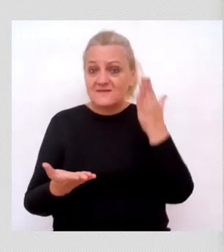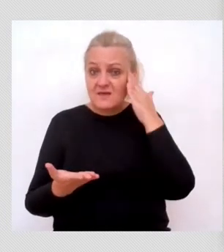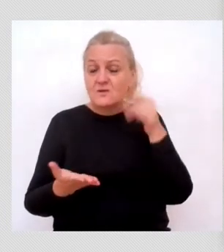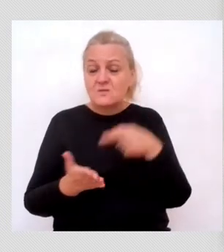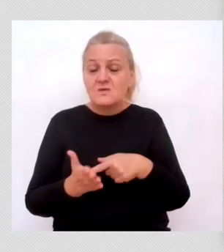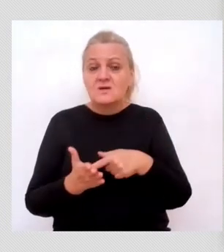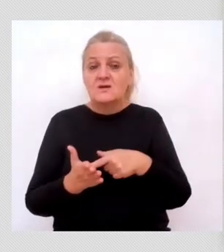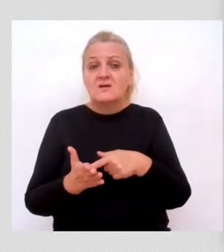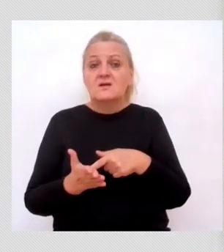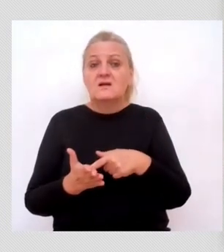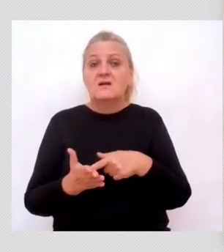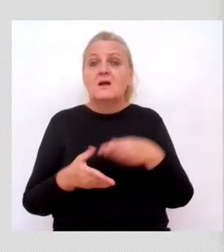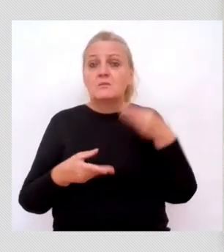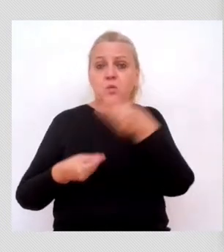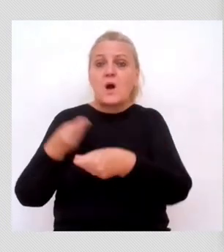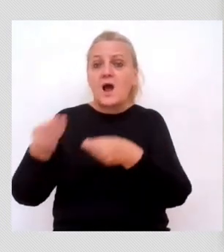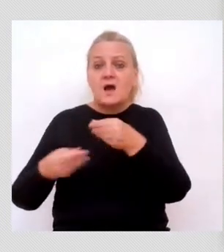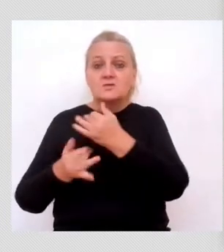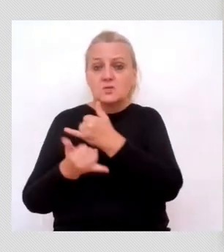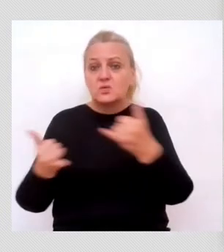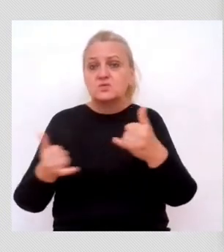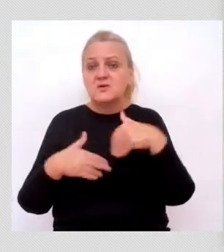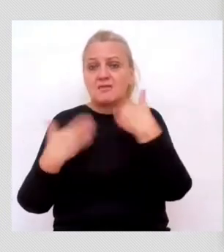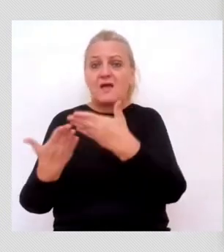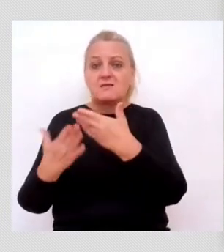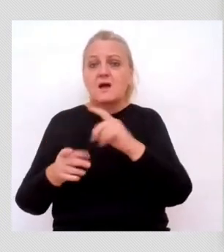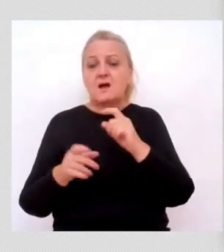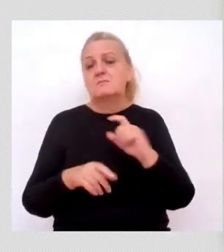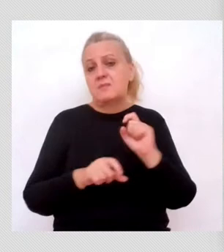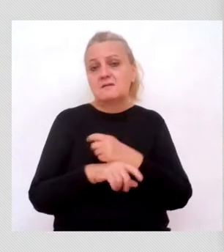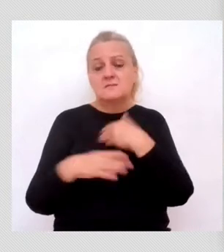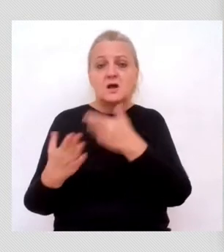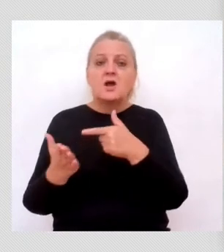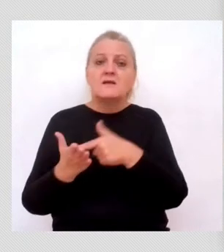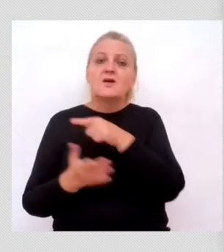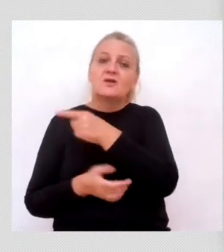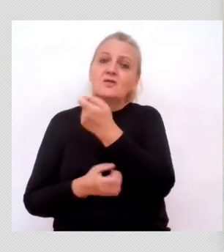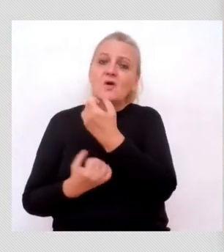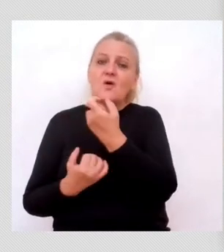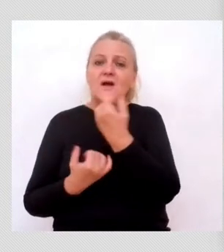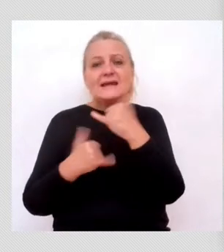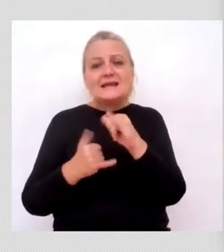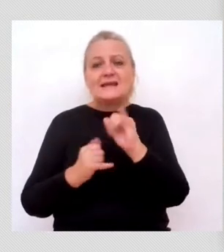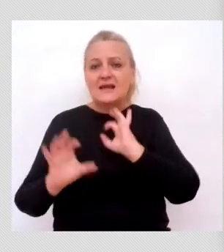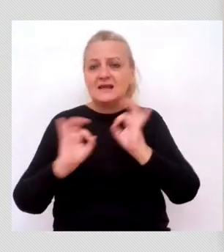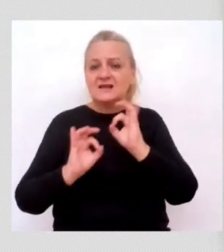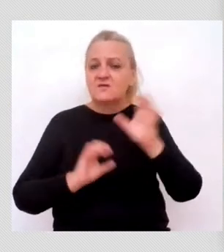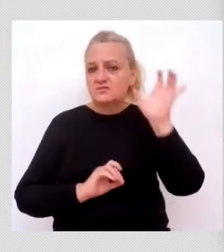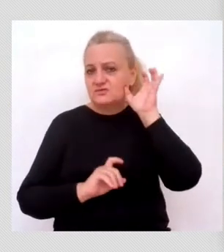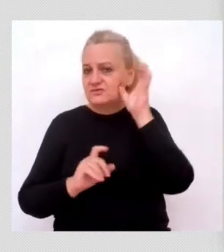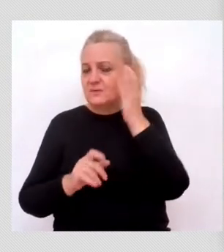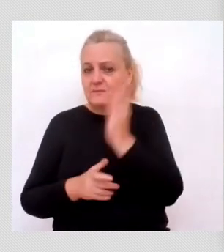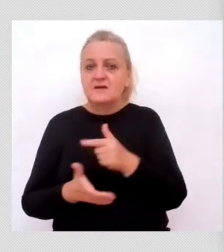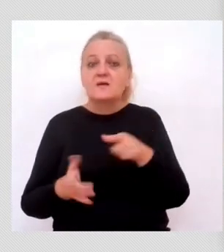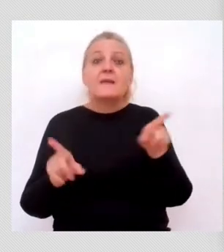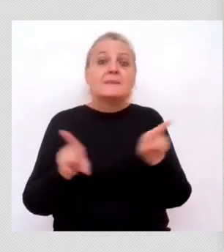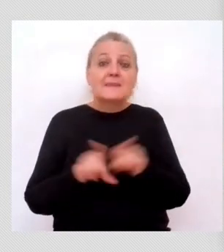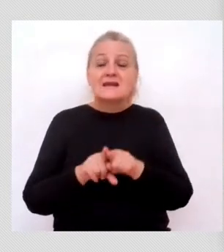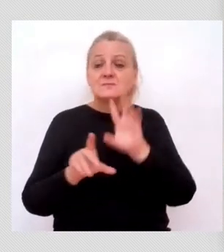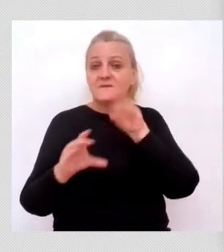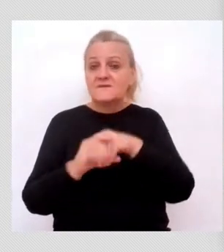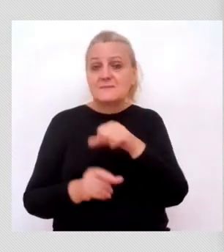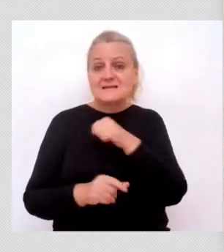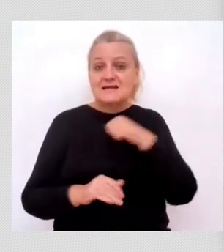beneficjentami różnego rodzaju świadczeń i gdzieś wejdą w trochę inny obieg informacyjny, również na poziomie samorządów. I